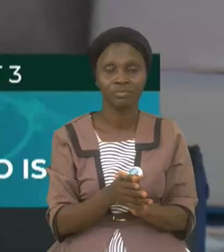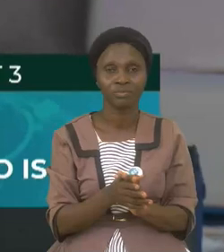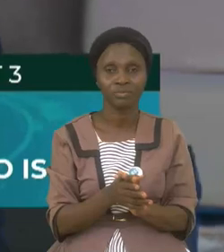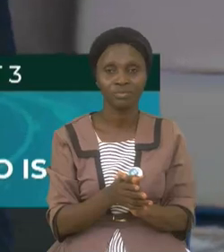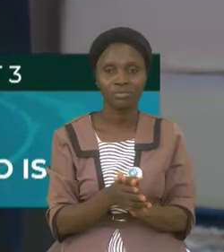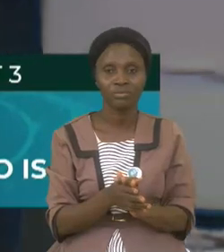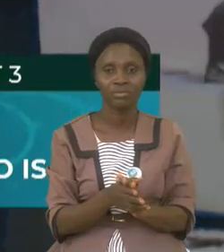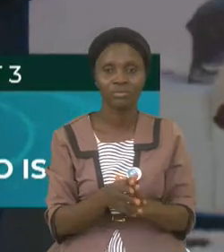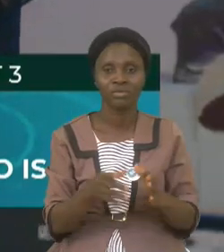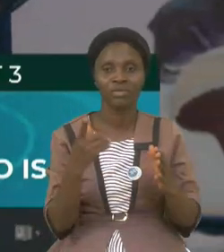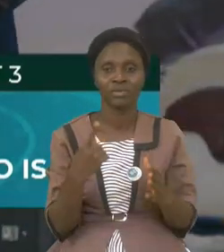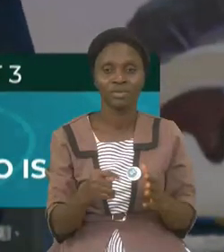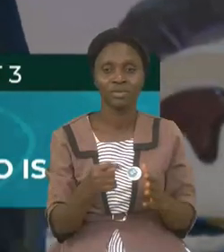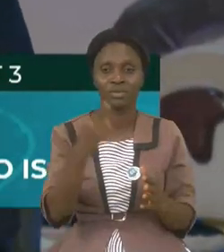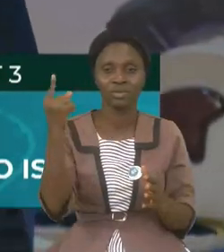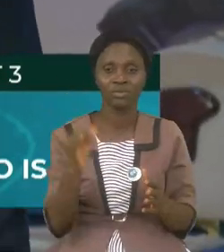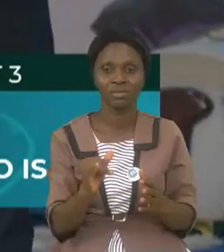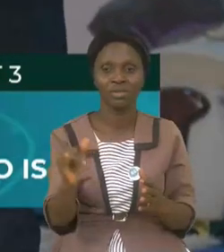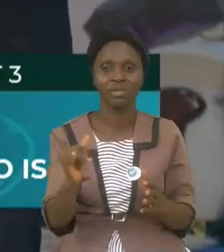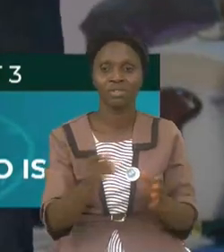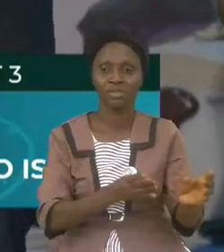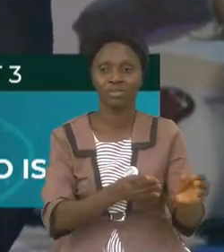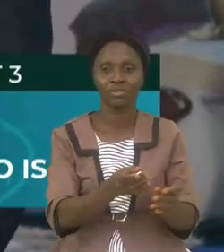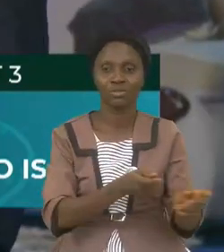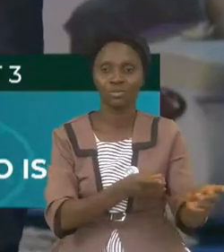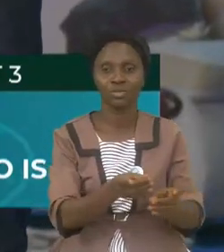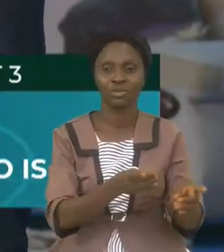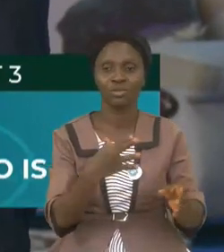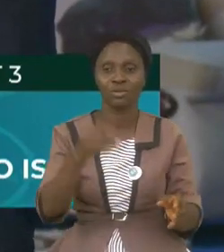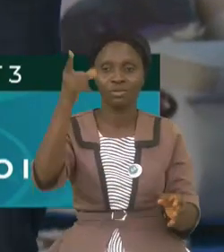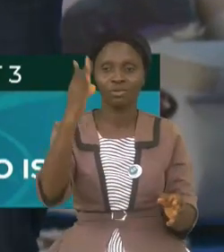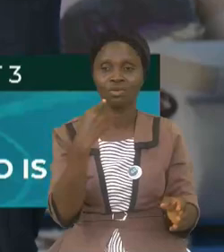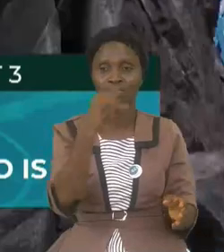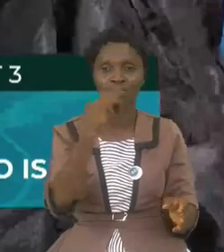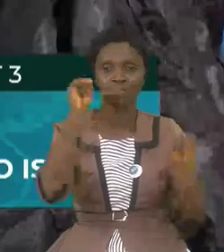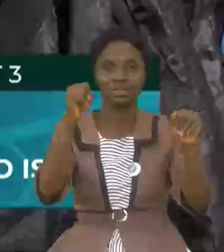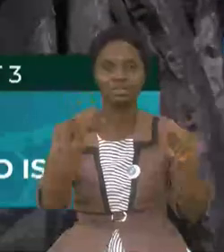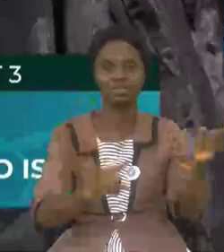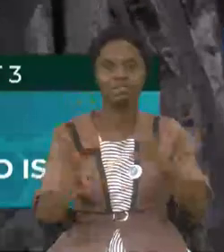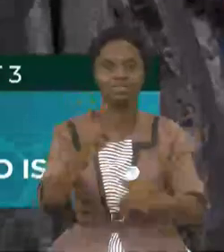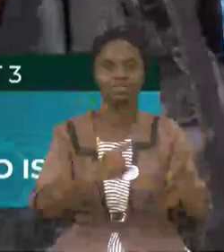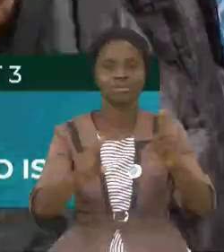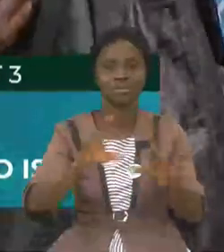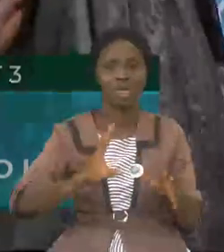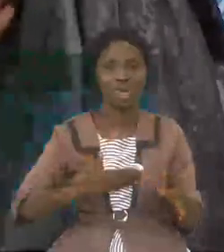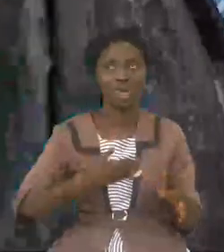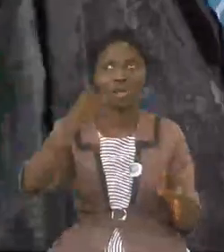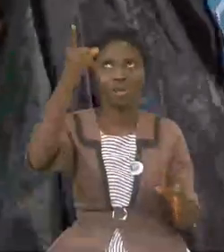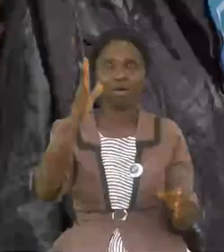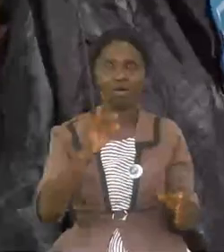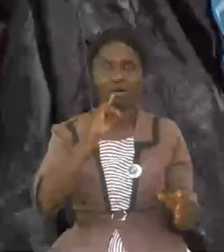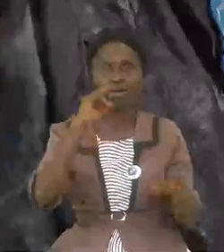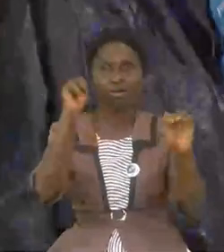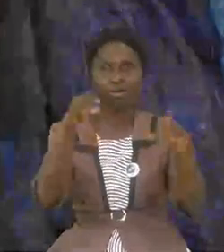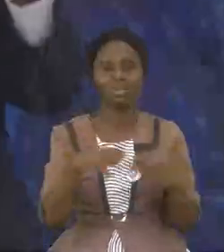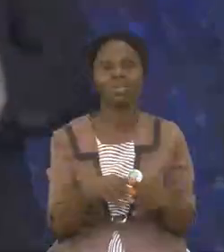domination éternelle du Dieu qui est capable. Notre Dieu est capable. Quelqu'un là-bas, je dis, notre Dieu